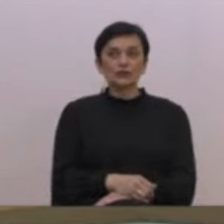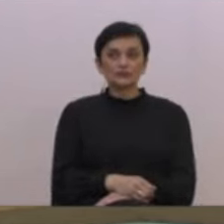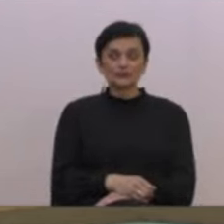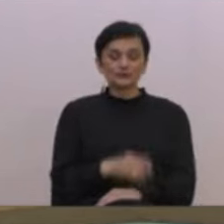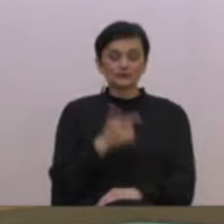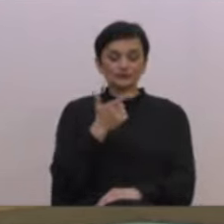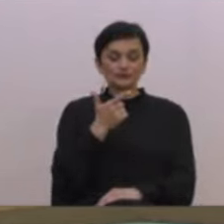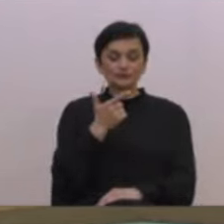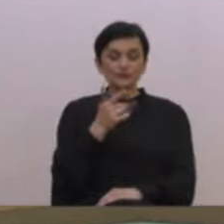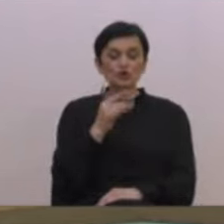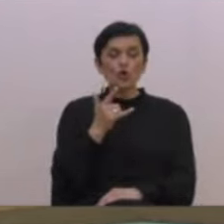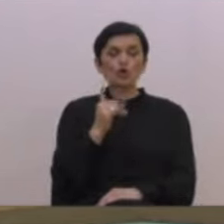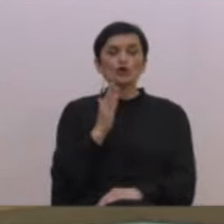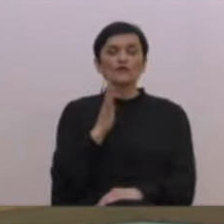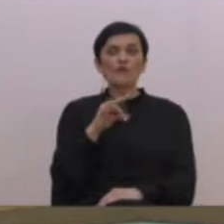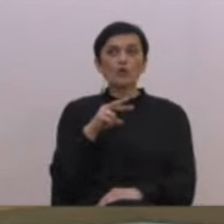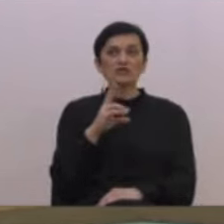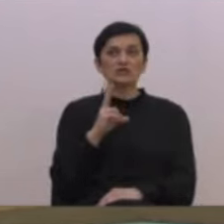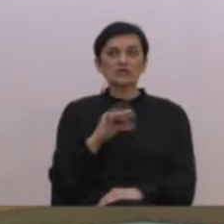გიორგი ვოლსკი.